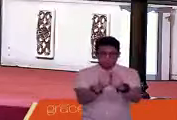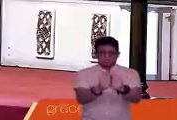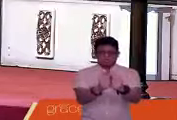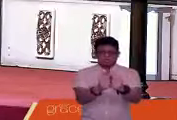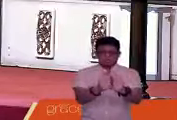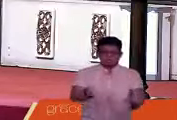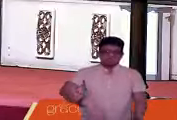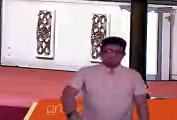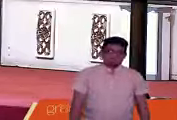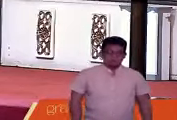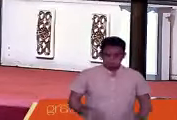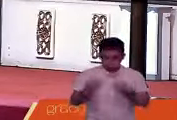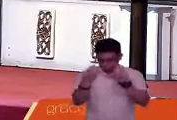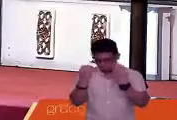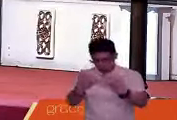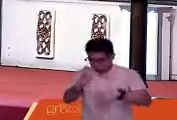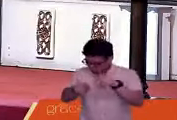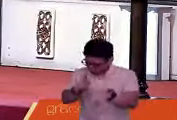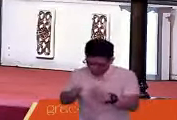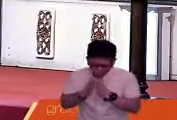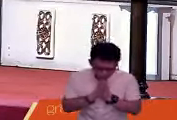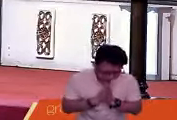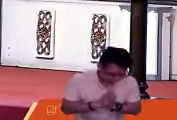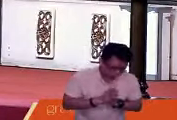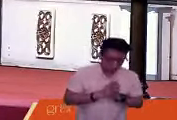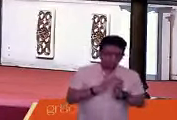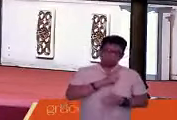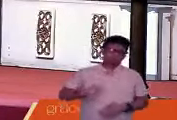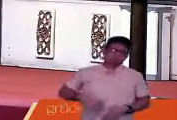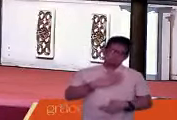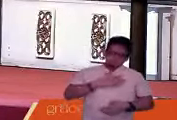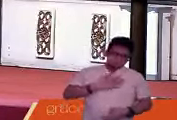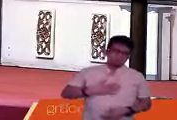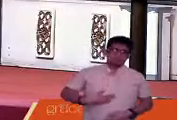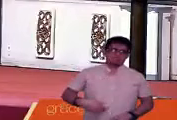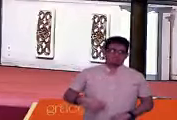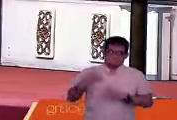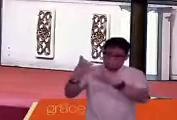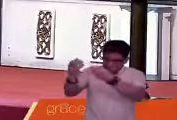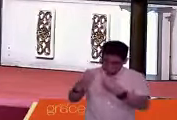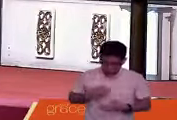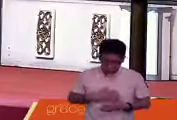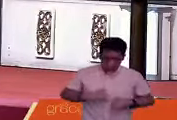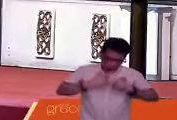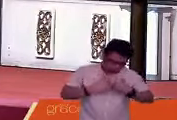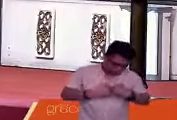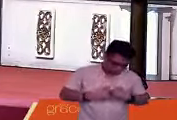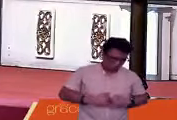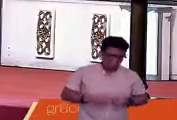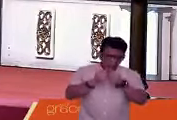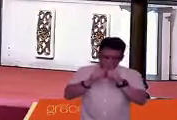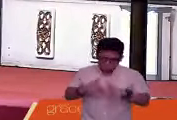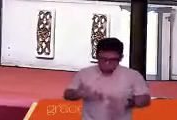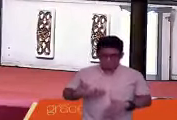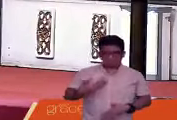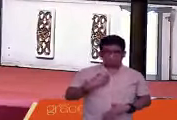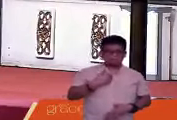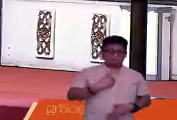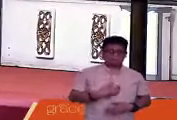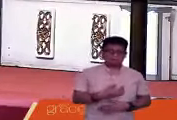kaigsunan, kadaghan sa mga nag-ampo, Ginoo, please, tagay kong husband, blessingi ko,